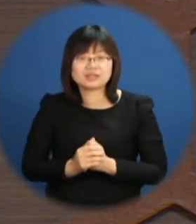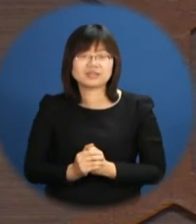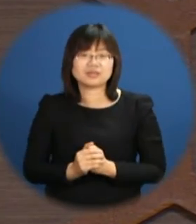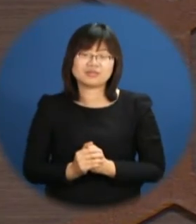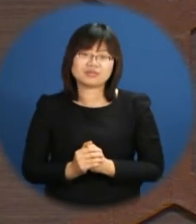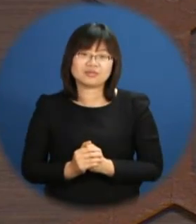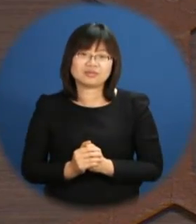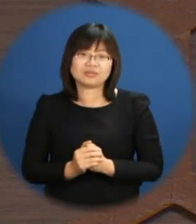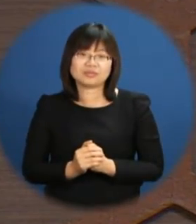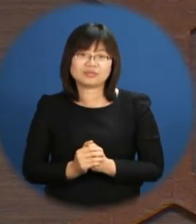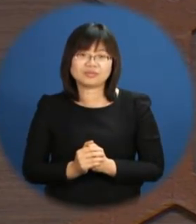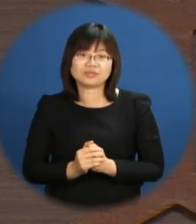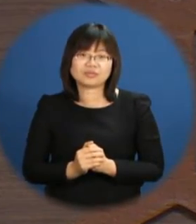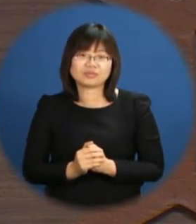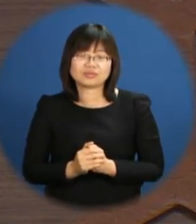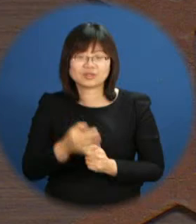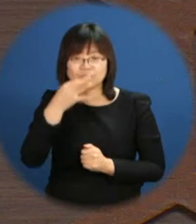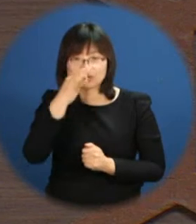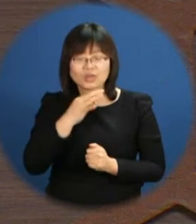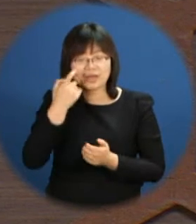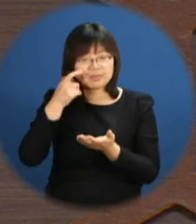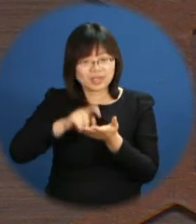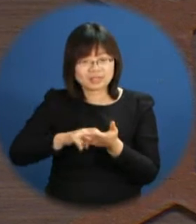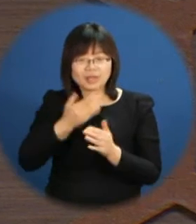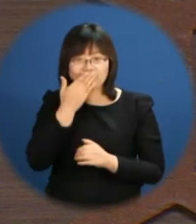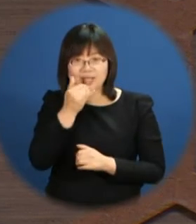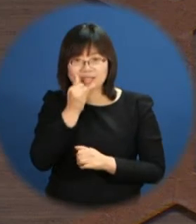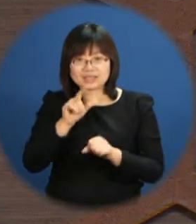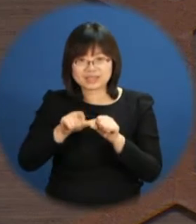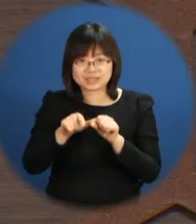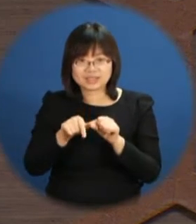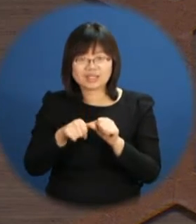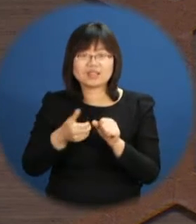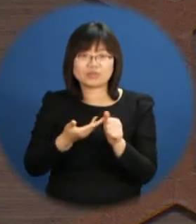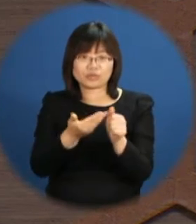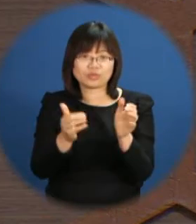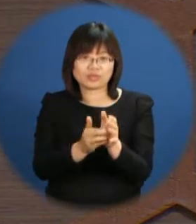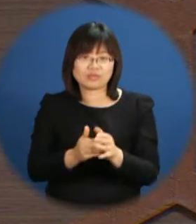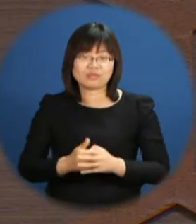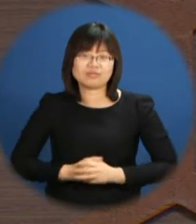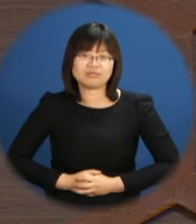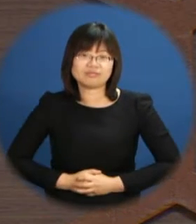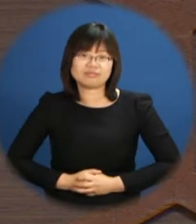이 유용한 발견을 할 수 있는 계기를 줬는데요